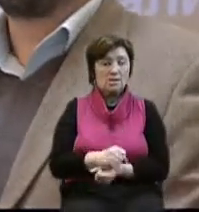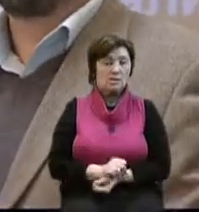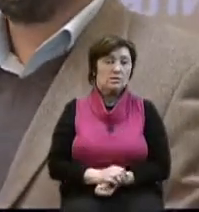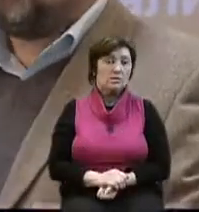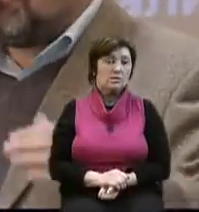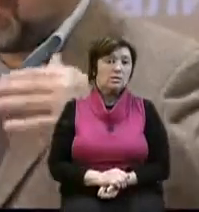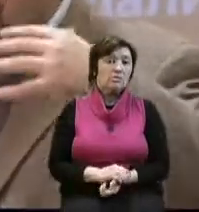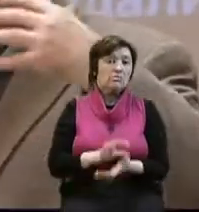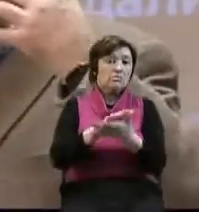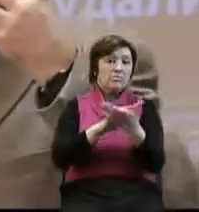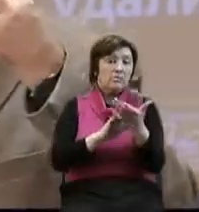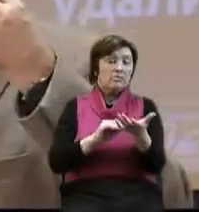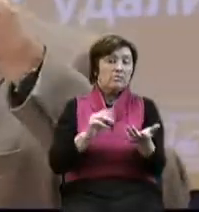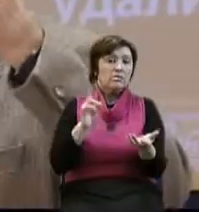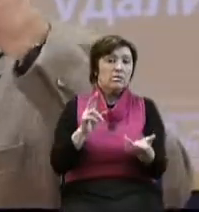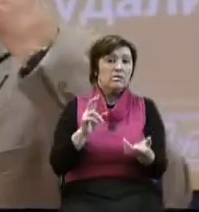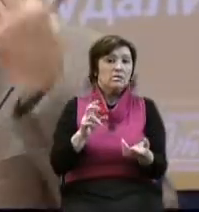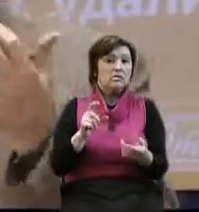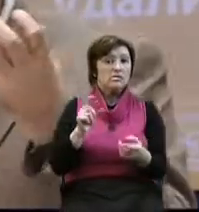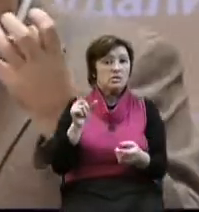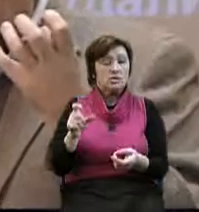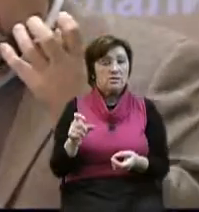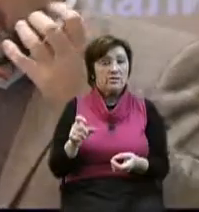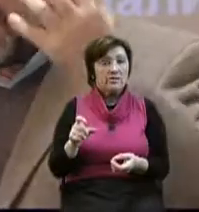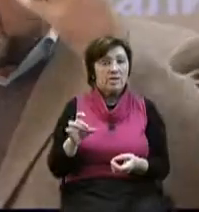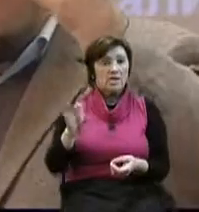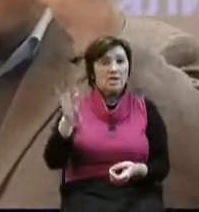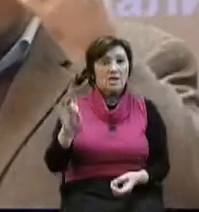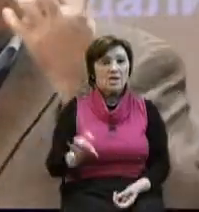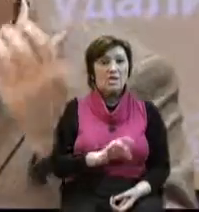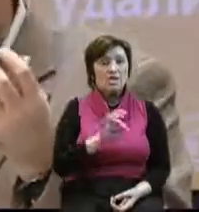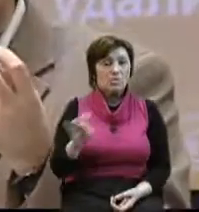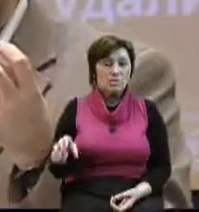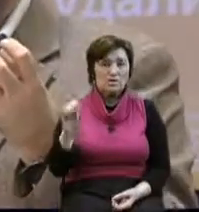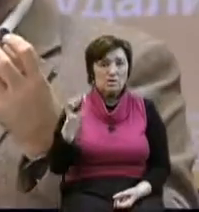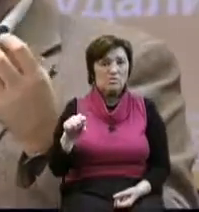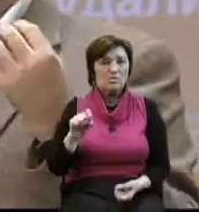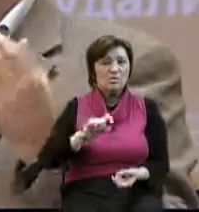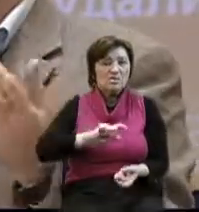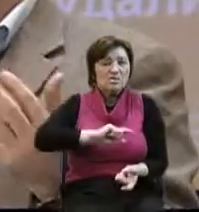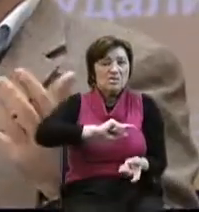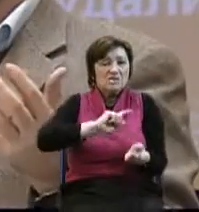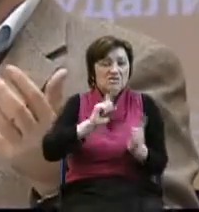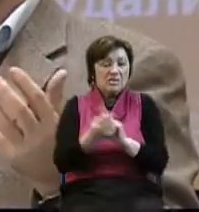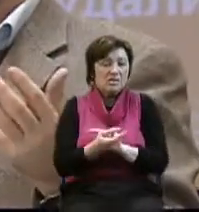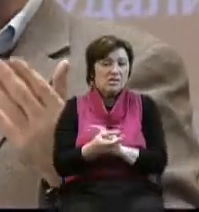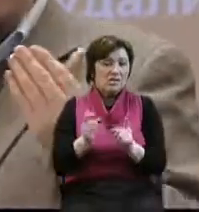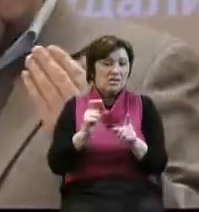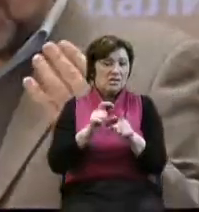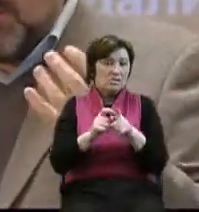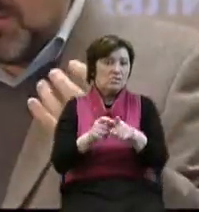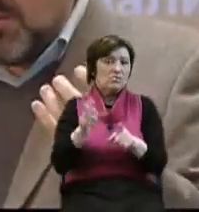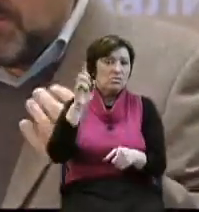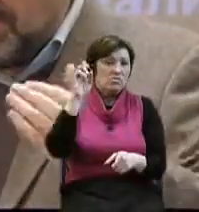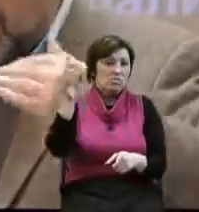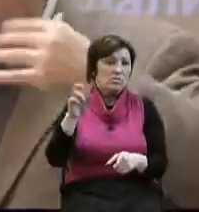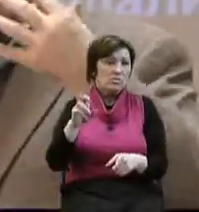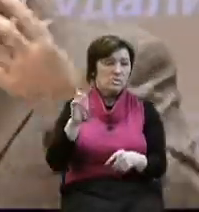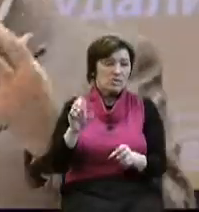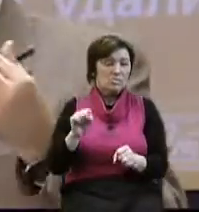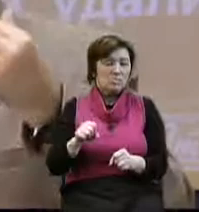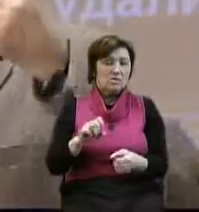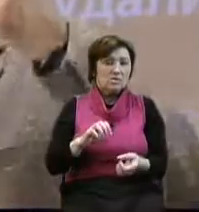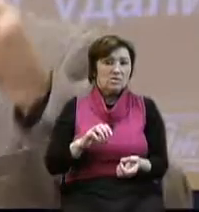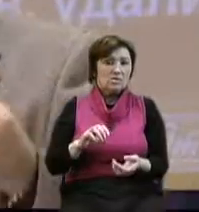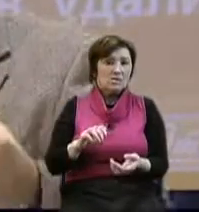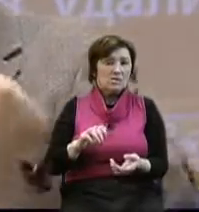насколько человек, религиозный человек, может извратить Слово Божие. Насколько он может его